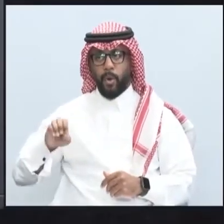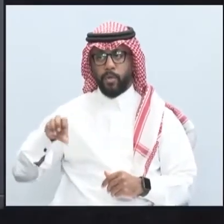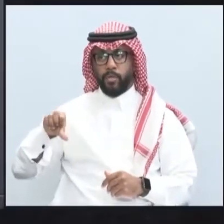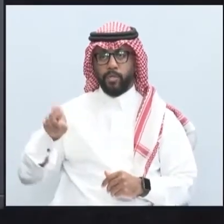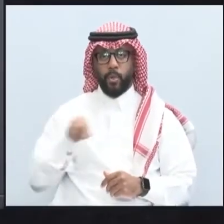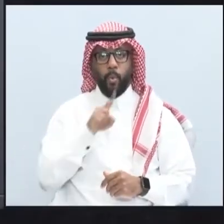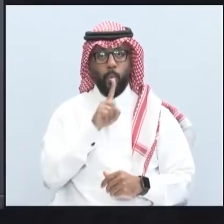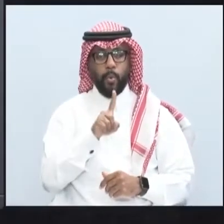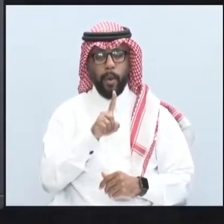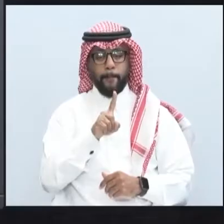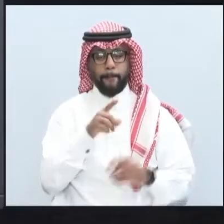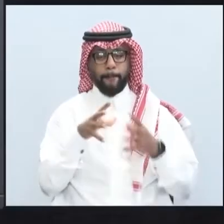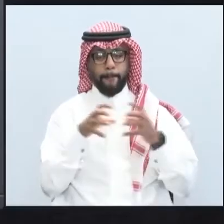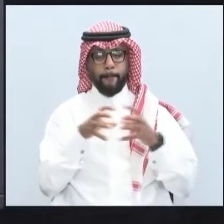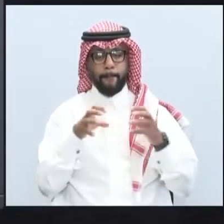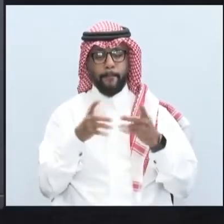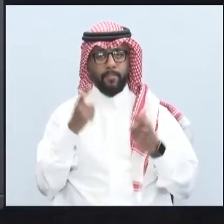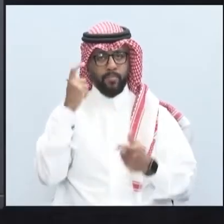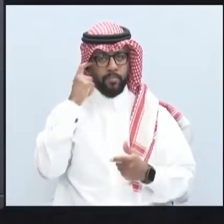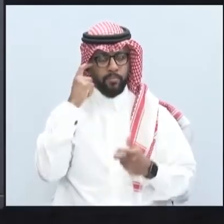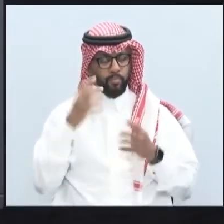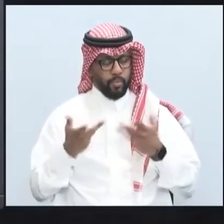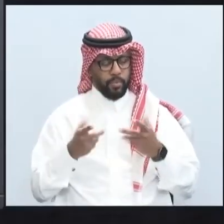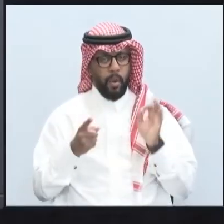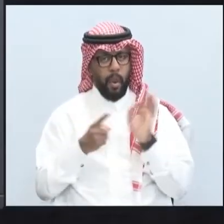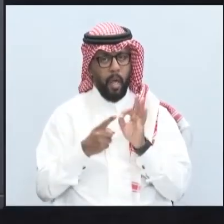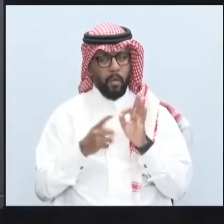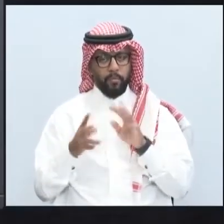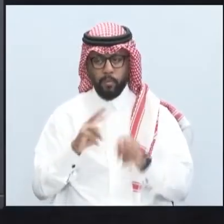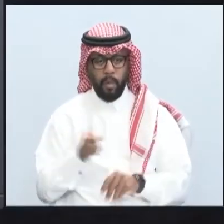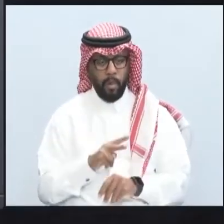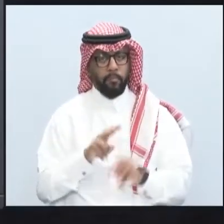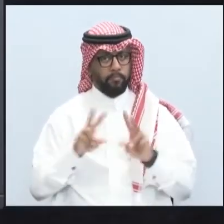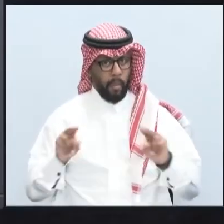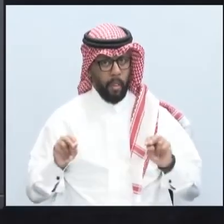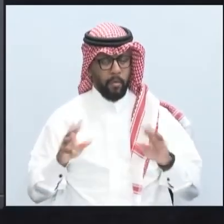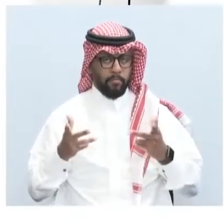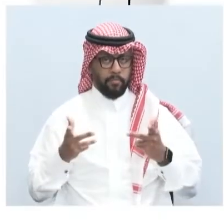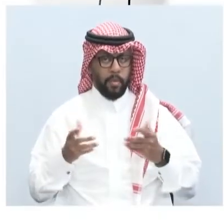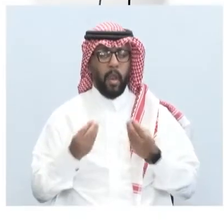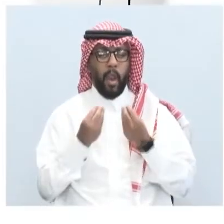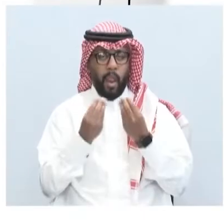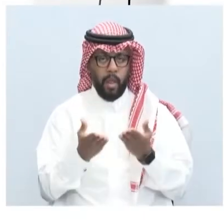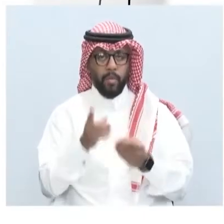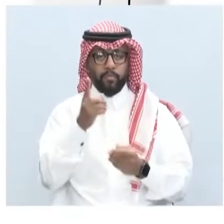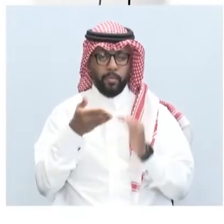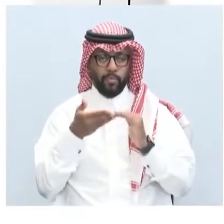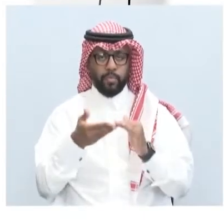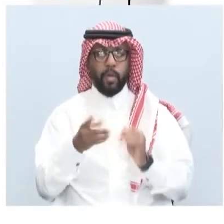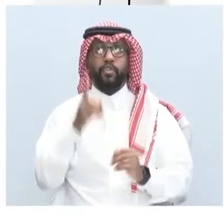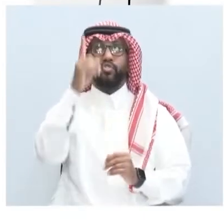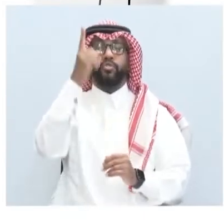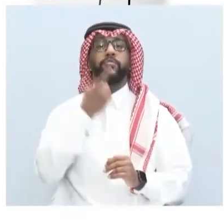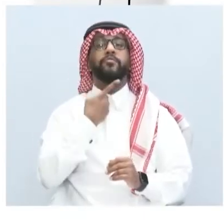بالخف وما المقصود بالجورب وما الفرق بينهما هذا باذن الله عز وجل ما